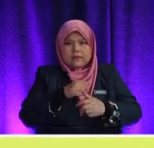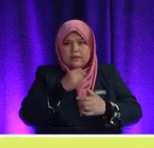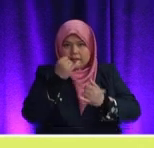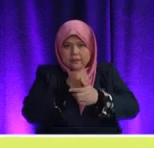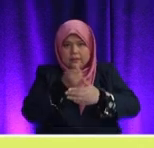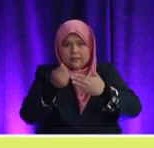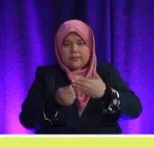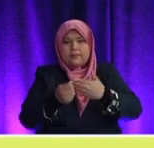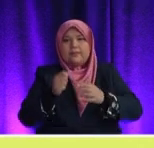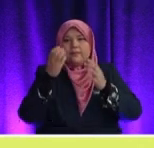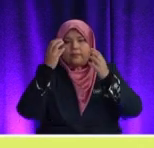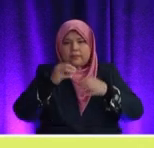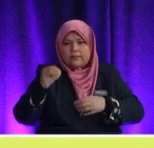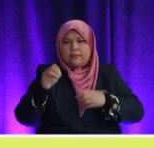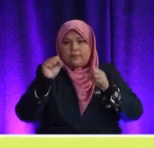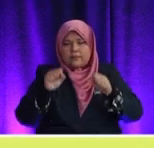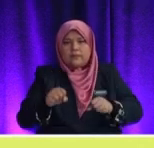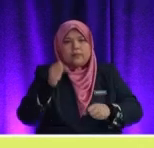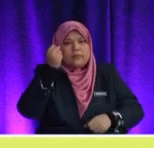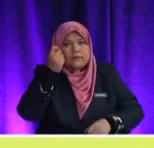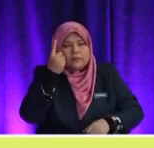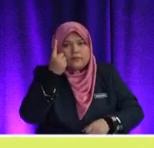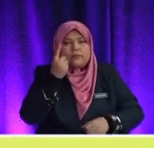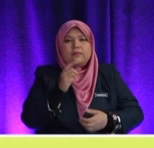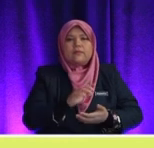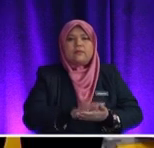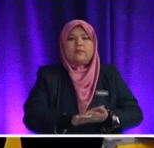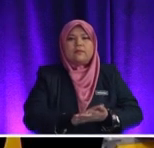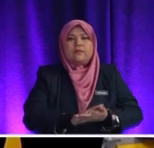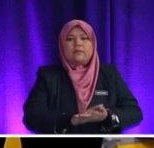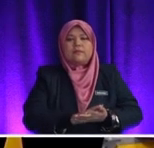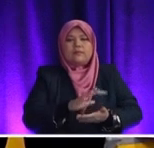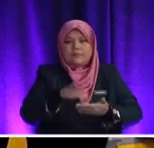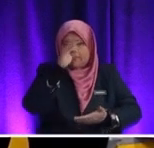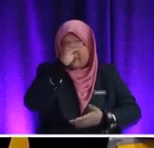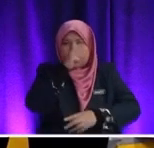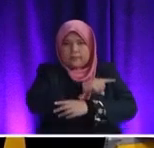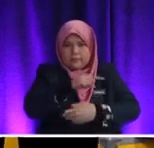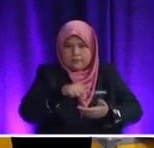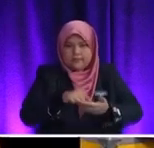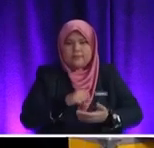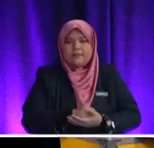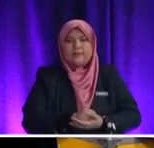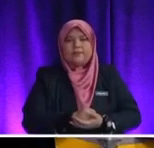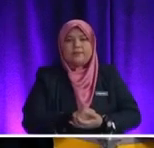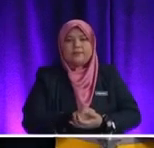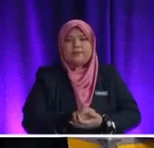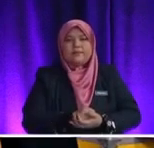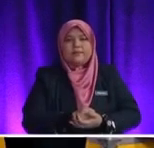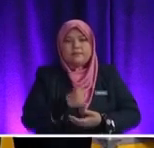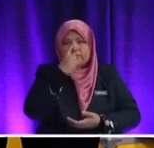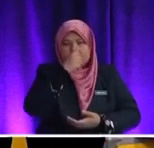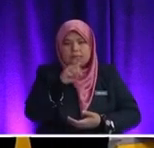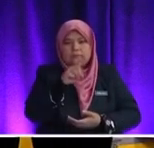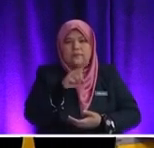proses elektrolisis bagi sebagian AEON dalam pelbagai keadaan Oke so untuk itu masih